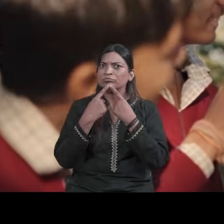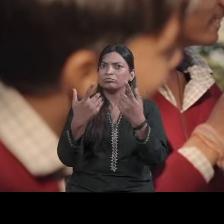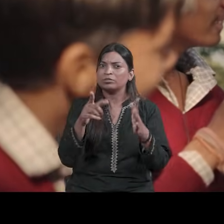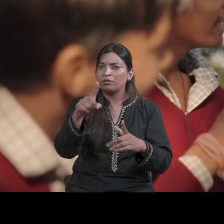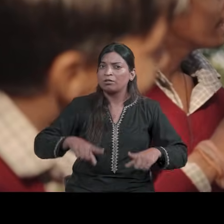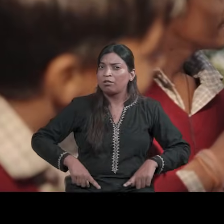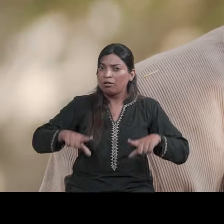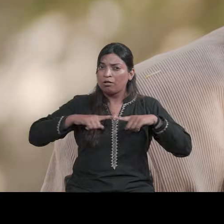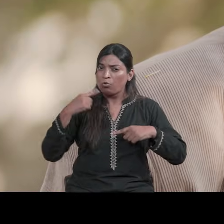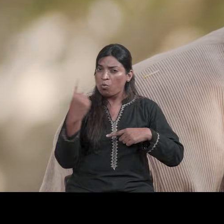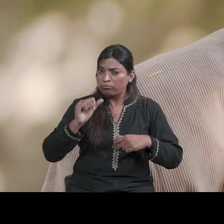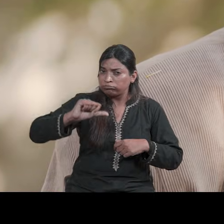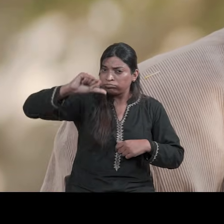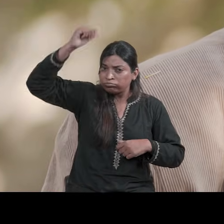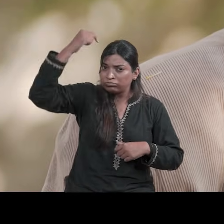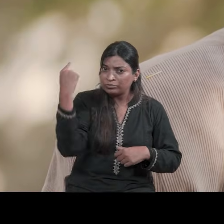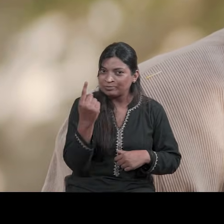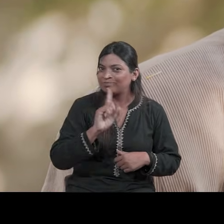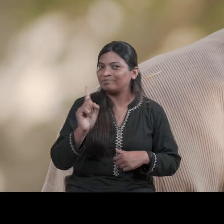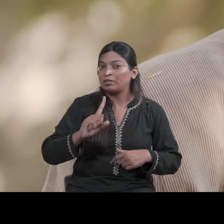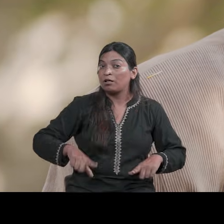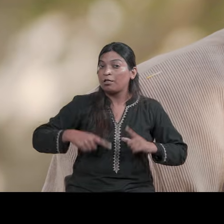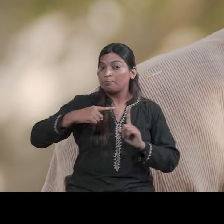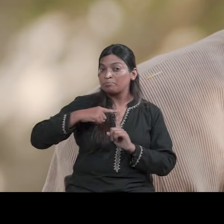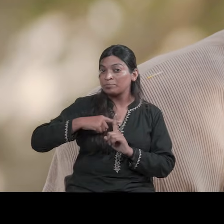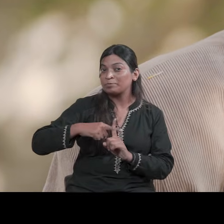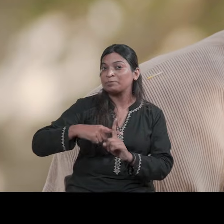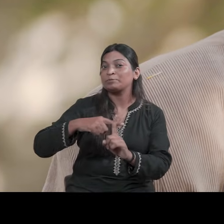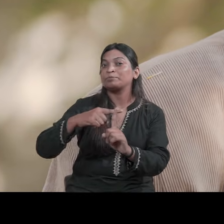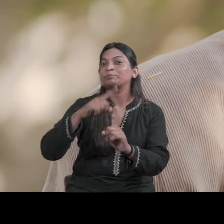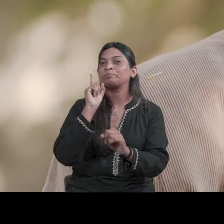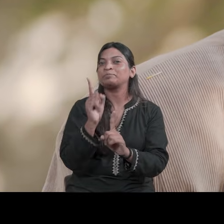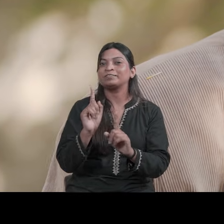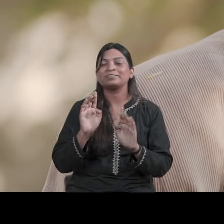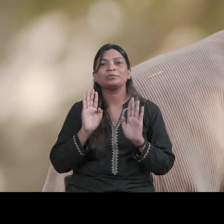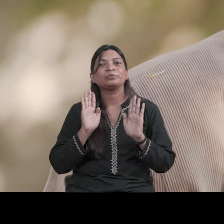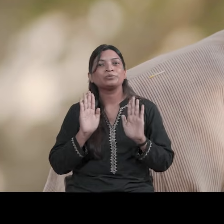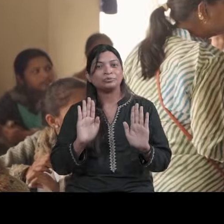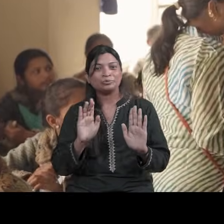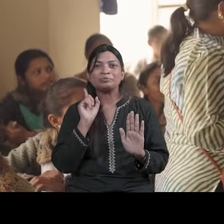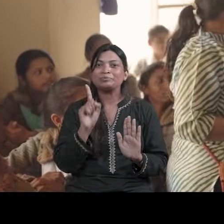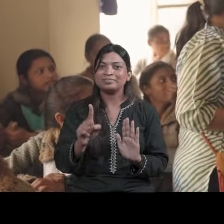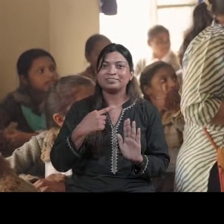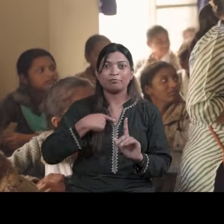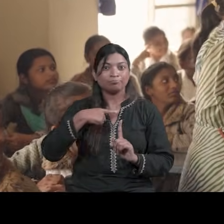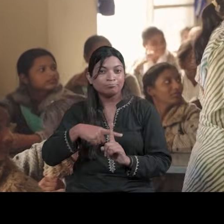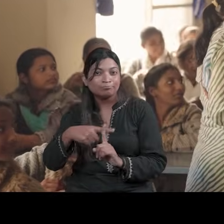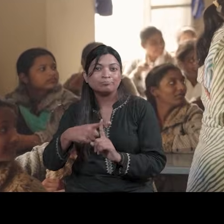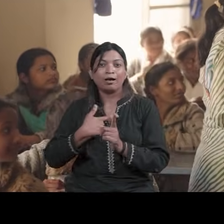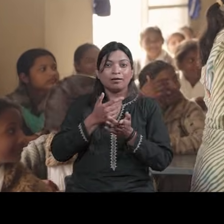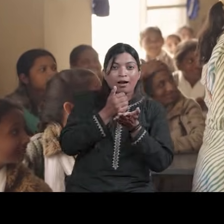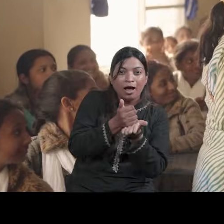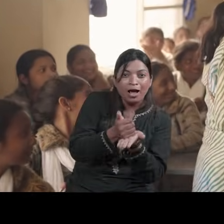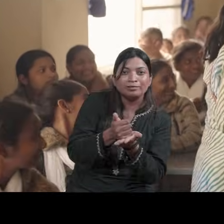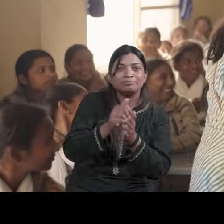जीवन में सफल मत होना पर जीवन को सार्थक करना, ये एक बहुत महत्वपूर्ण ध्येय वाक्य मुझे लगता है कि हमारा जीवन सार्थक होना चाहिए, हम